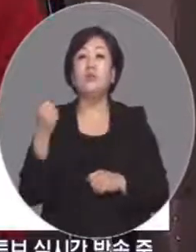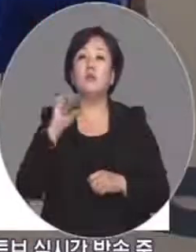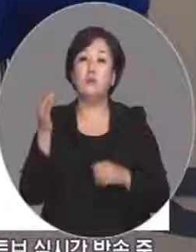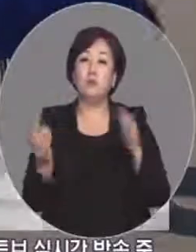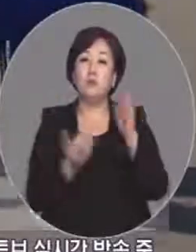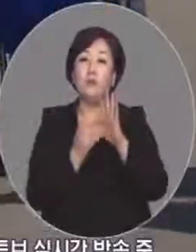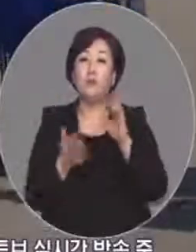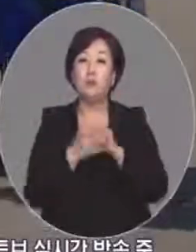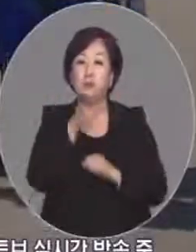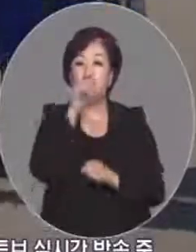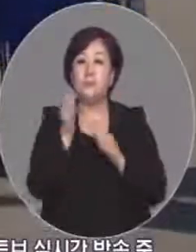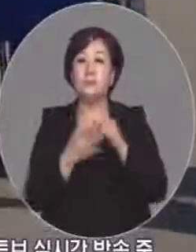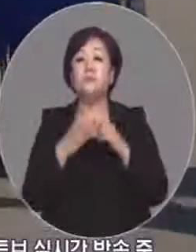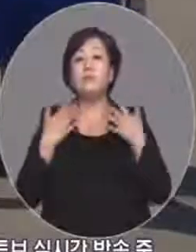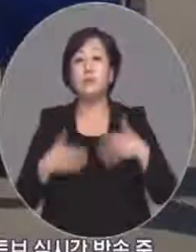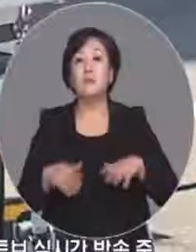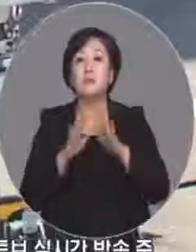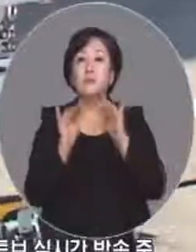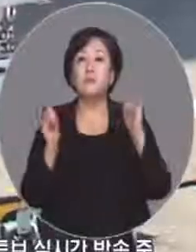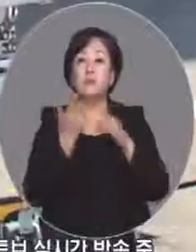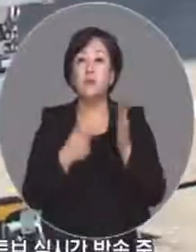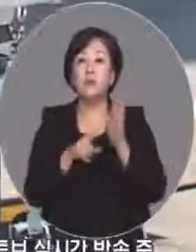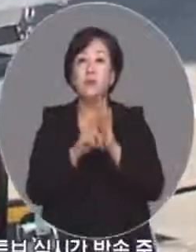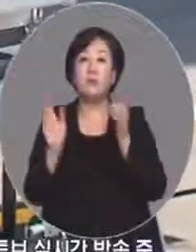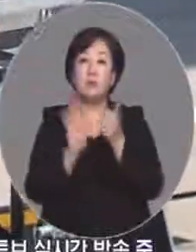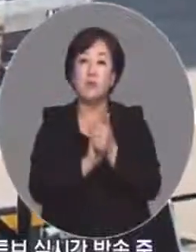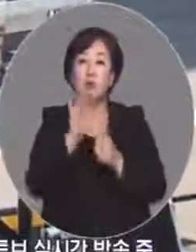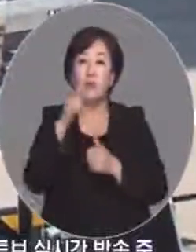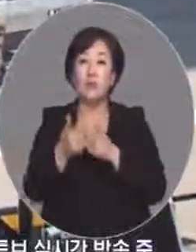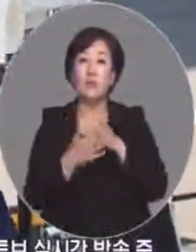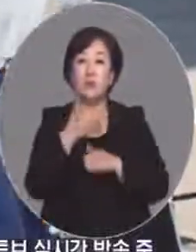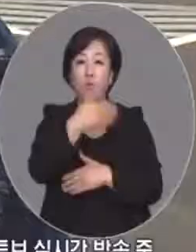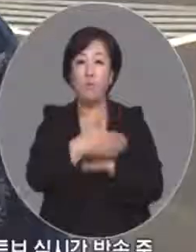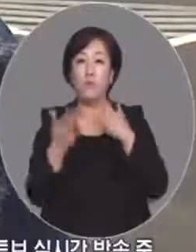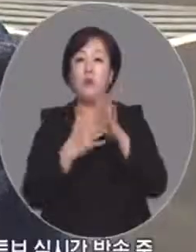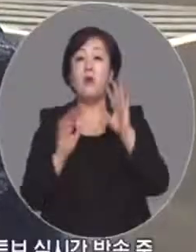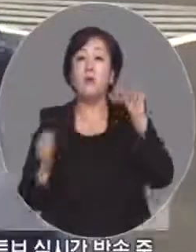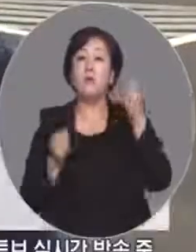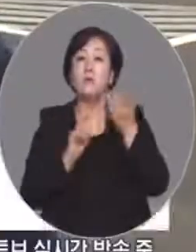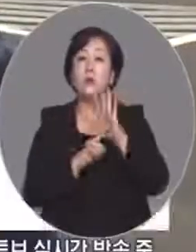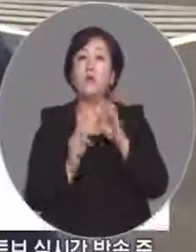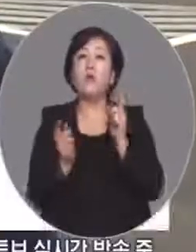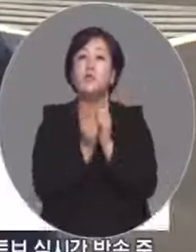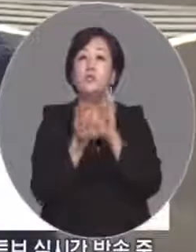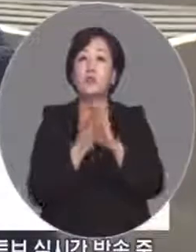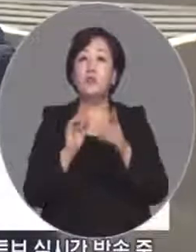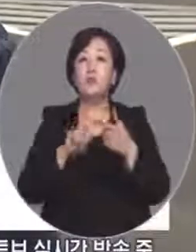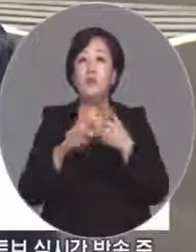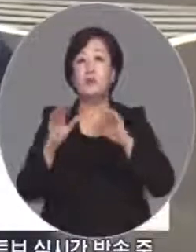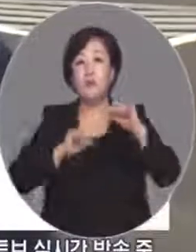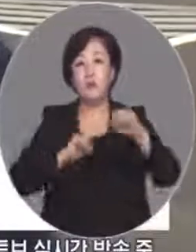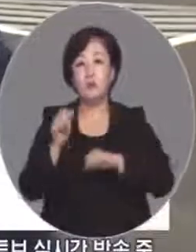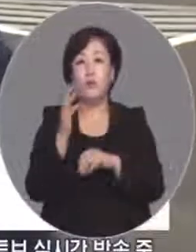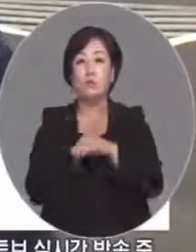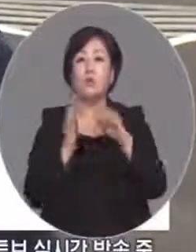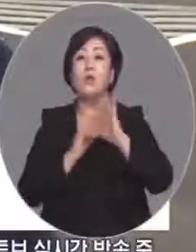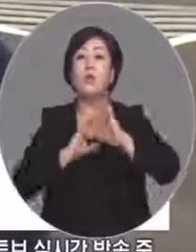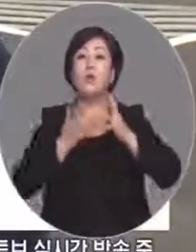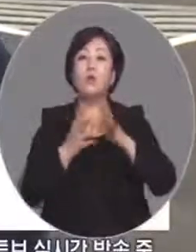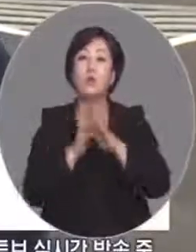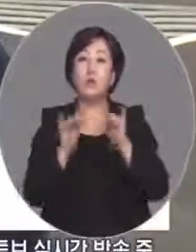되고. 지친 시민들을 위로하는 드라이브스루 콘서트. 본인들이 가지고 있는 재능을 통해서 우리